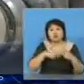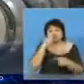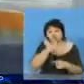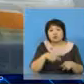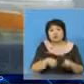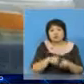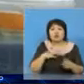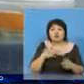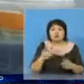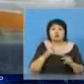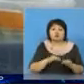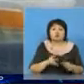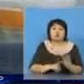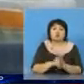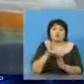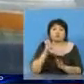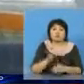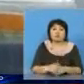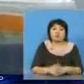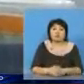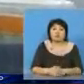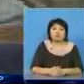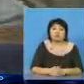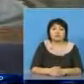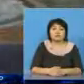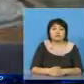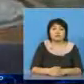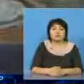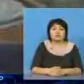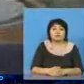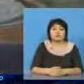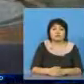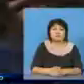да іргелі істерді қолға алмақ. Ерлан Мұқан, Азамат Амрешев, Ақтөбе телеарнасы.